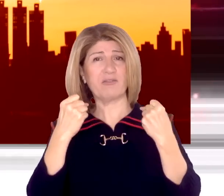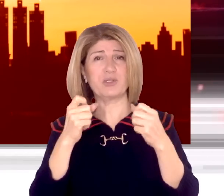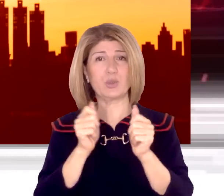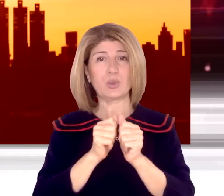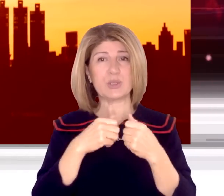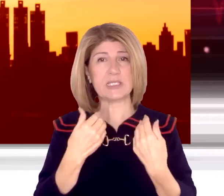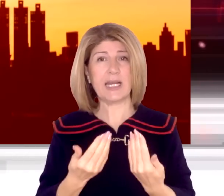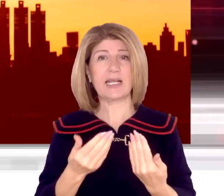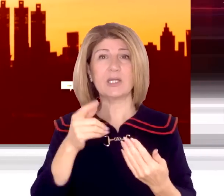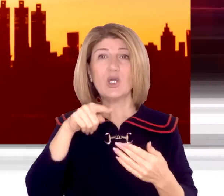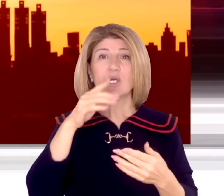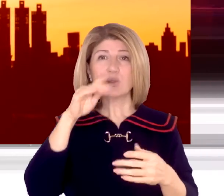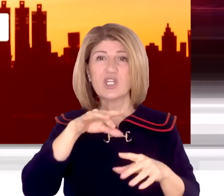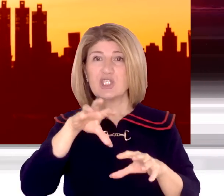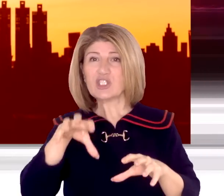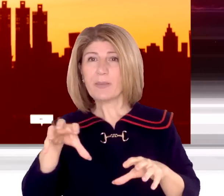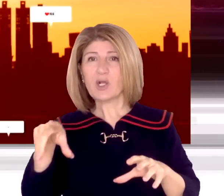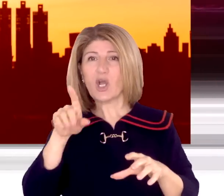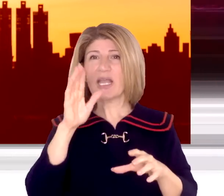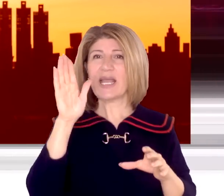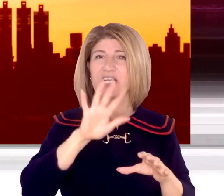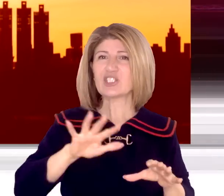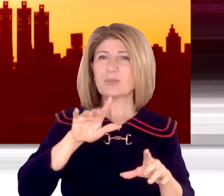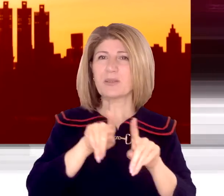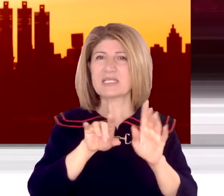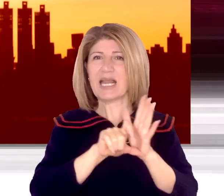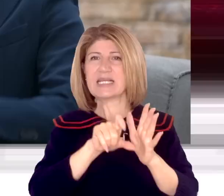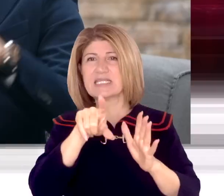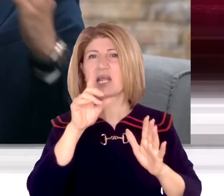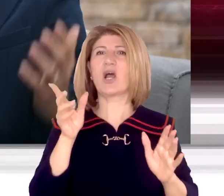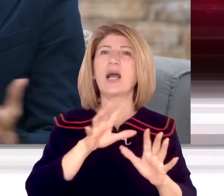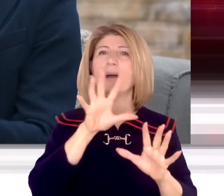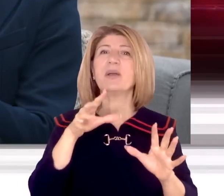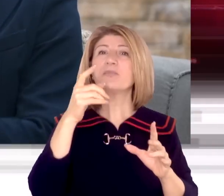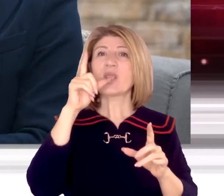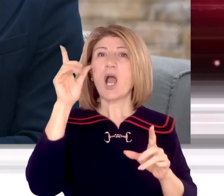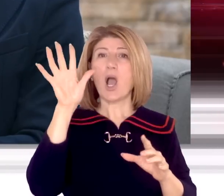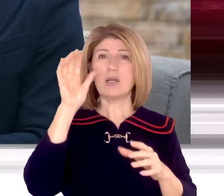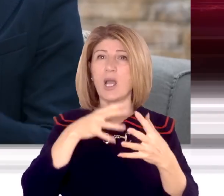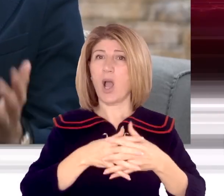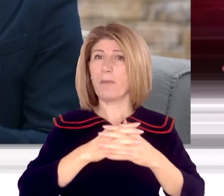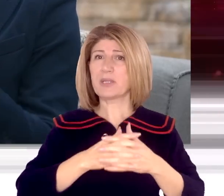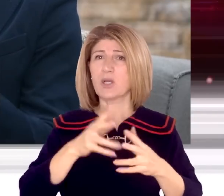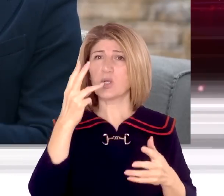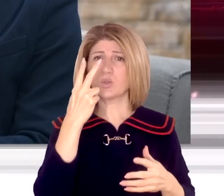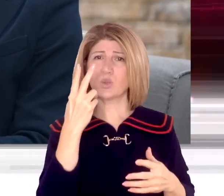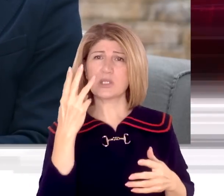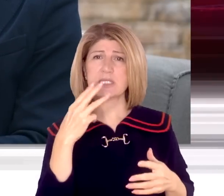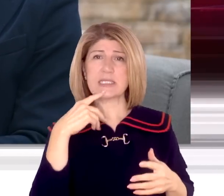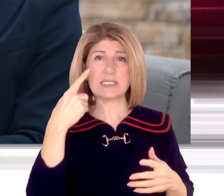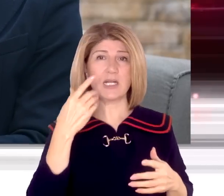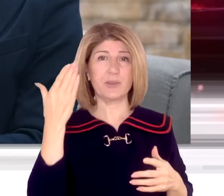داشتن، تا حدی که به عنوان مثال در آمریکا 2-3 سال پیش یه در حقیقت یک دعوای خیلی بزرگی